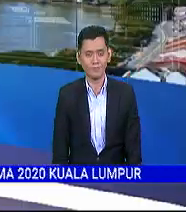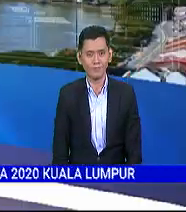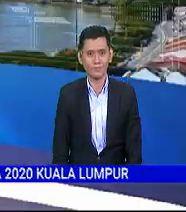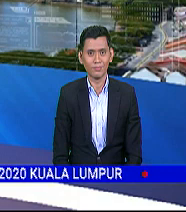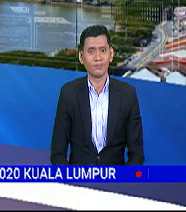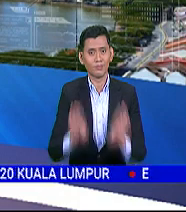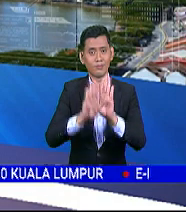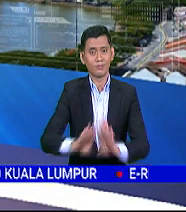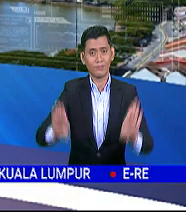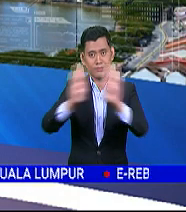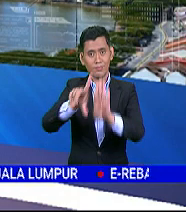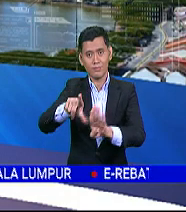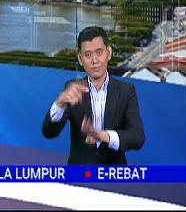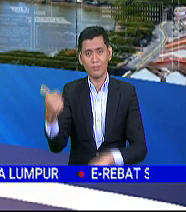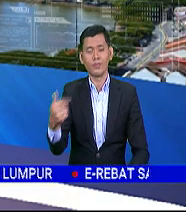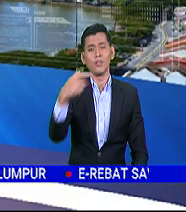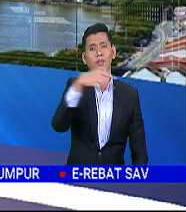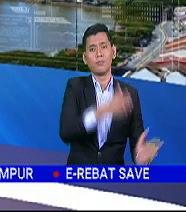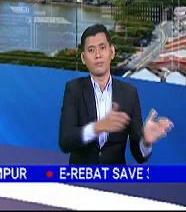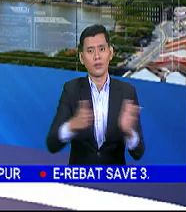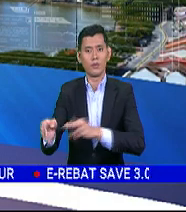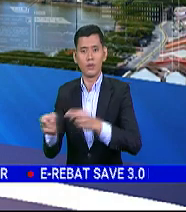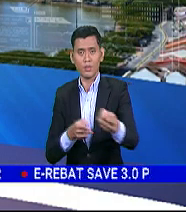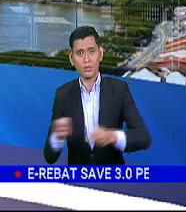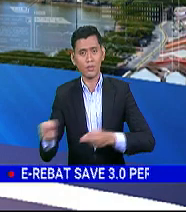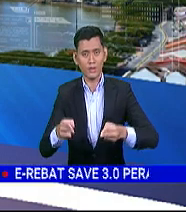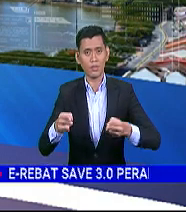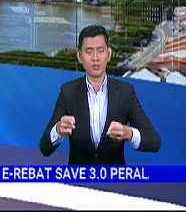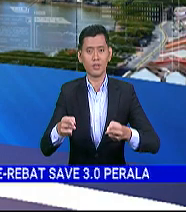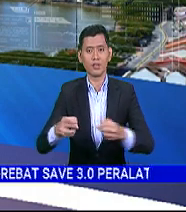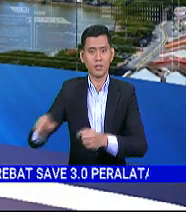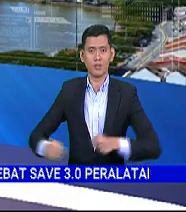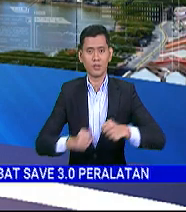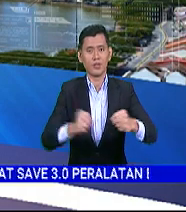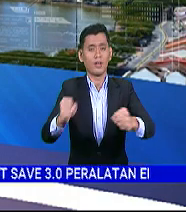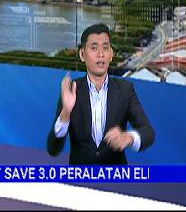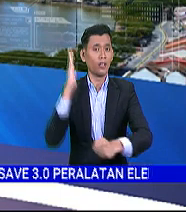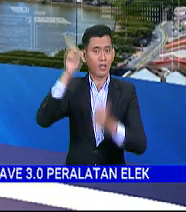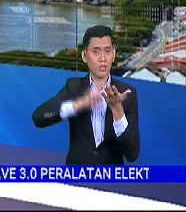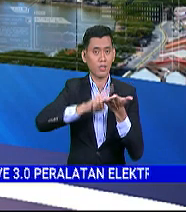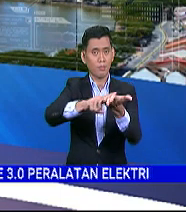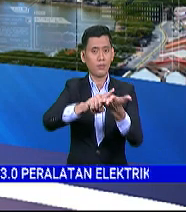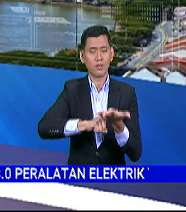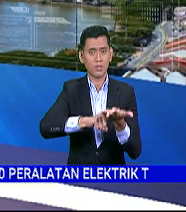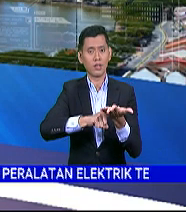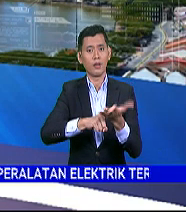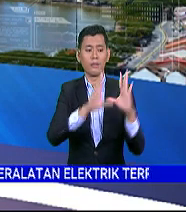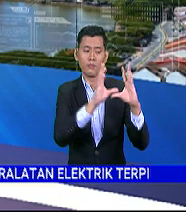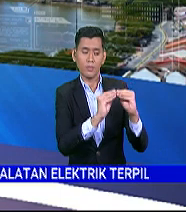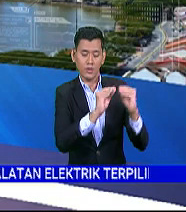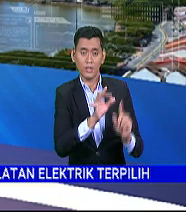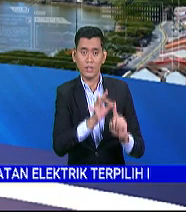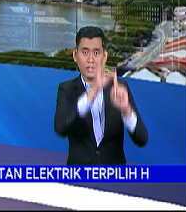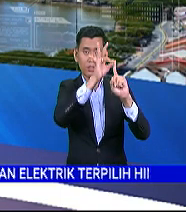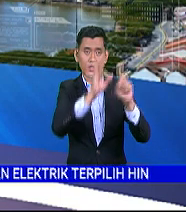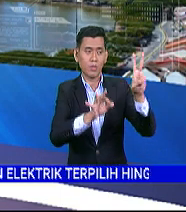Dalam perkembangan lain, pelan induk pengurusan sistem perparitan di Sibu akan dibincangkan dalam satu mesyuarat pada